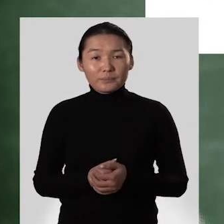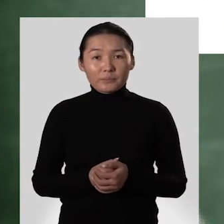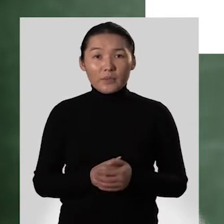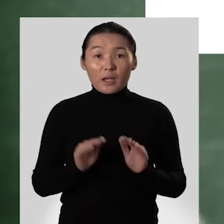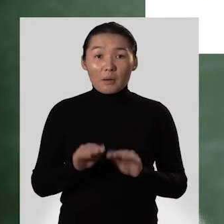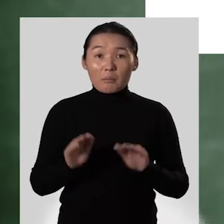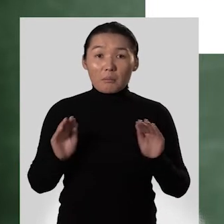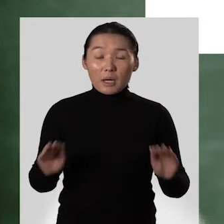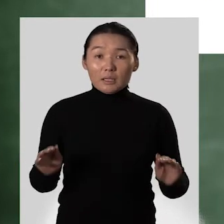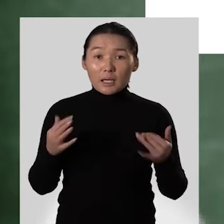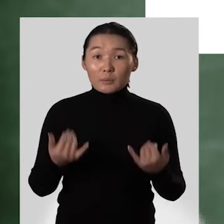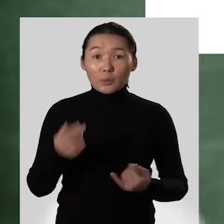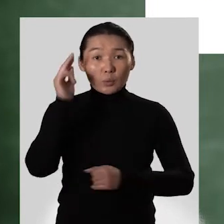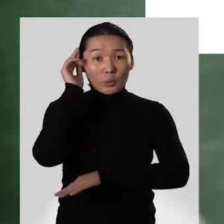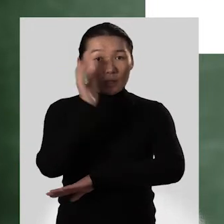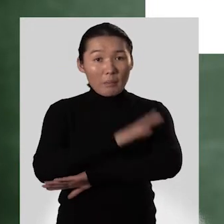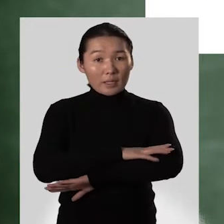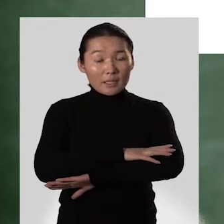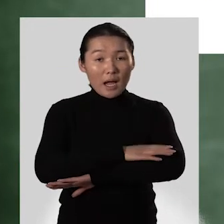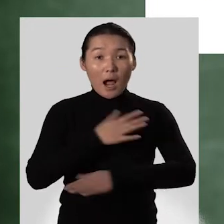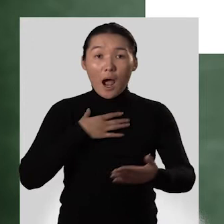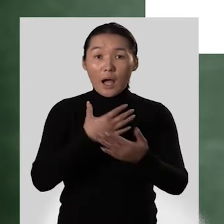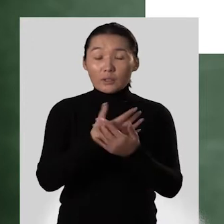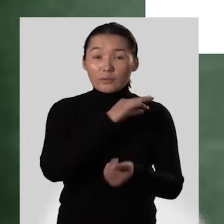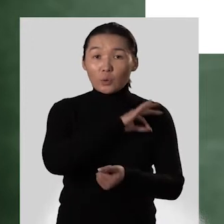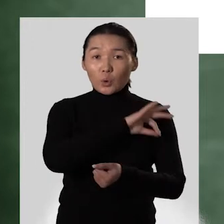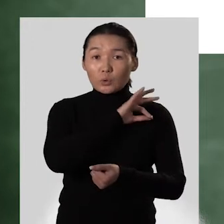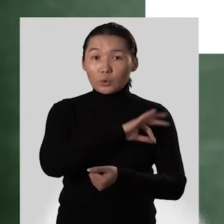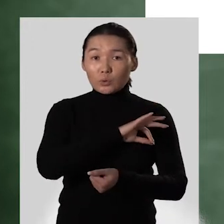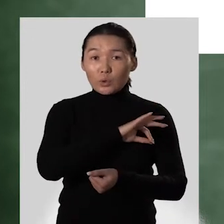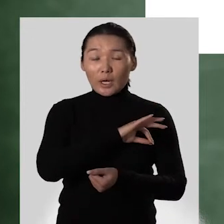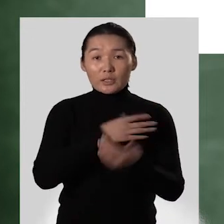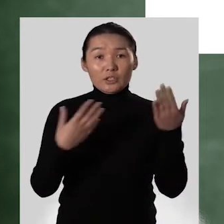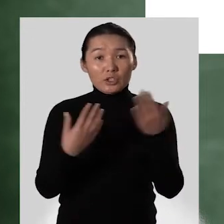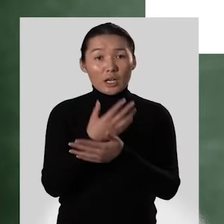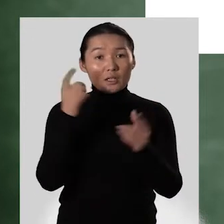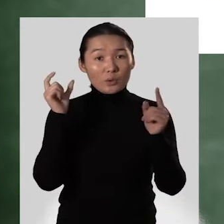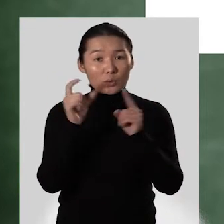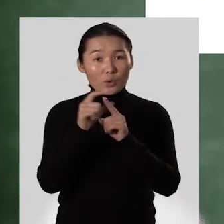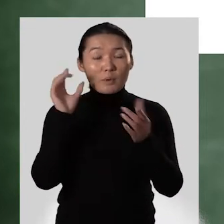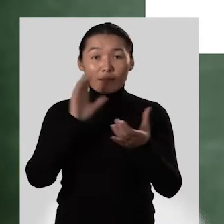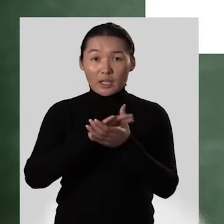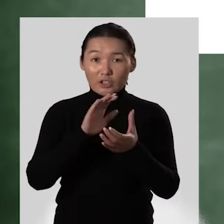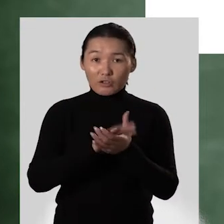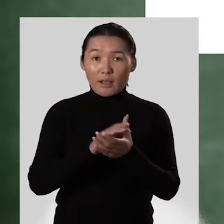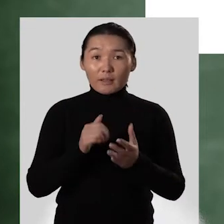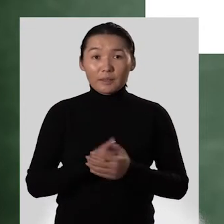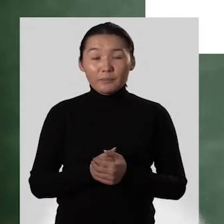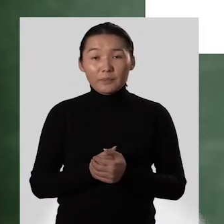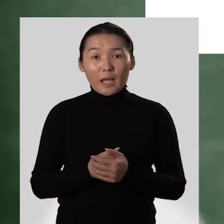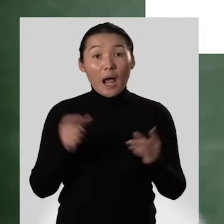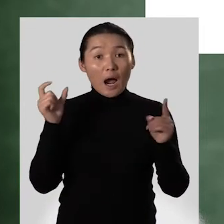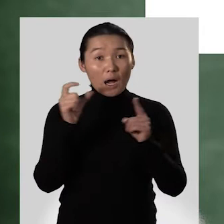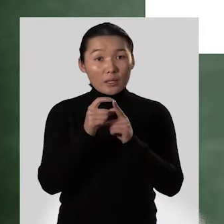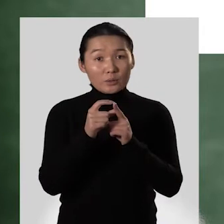Балдар, бүгүнкү сабакта активдүү колдонула турган жаңы сөздөр менен таанышалы. Ал